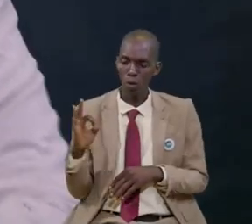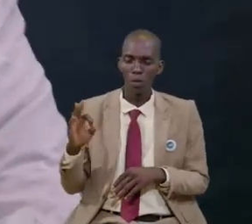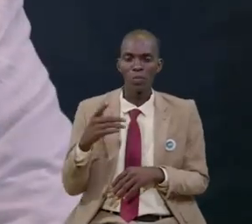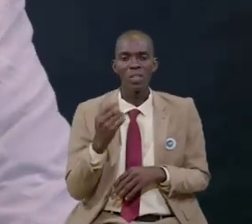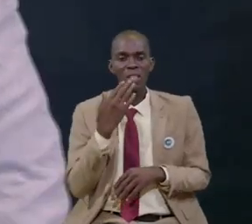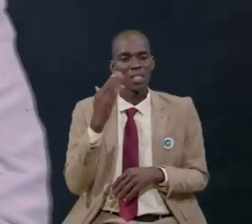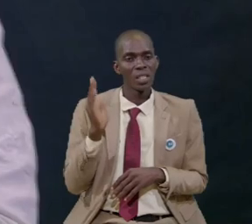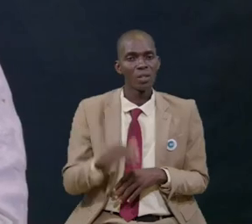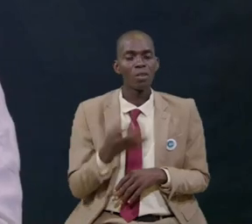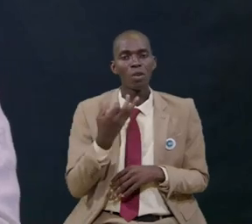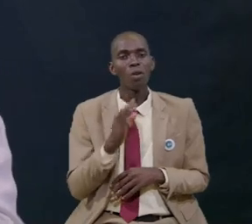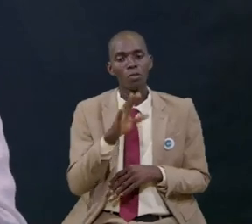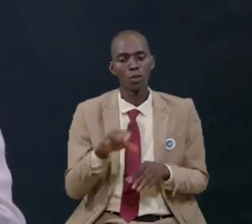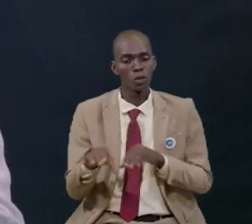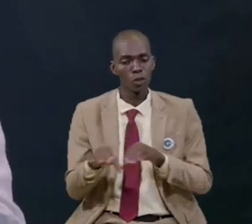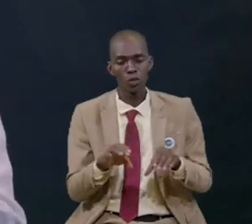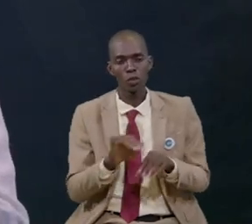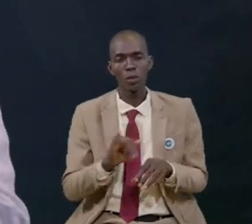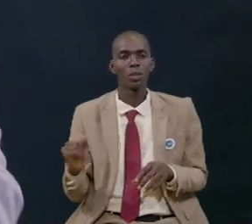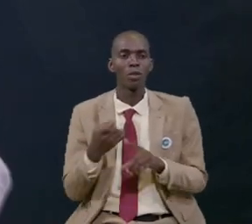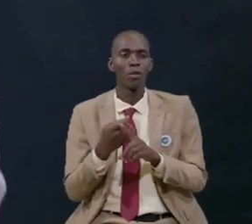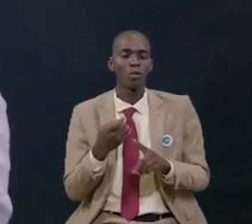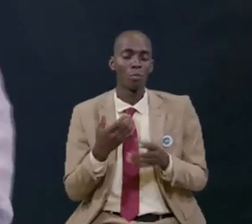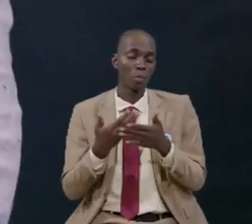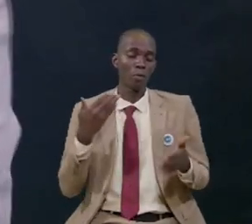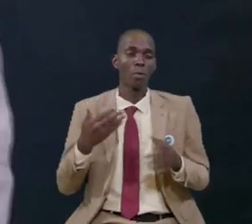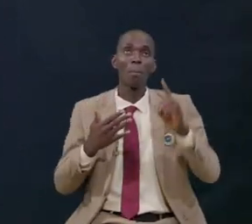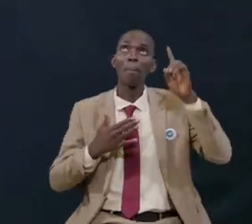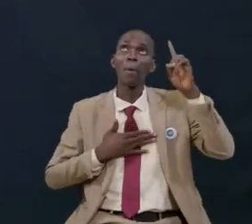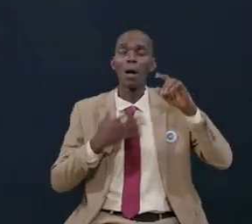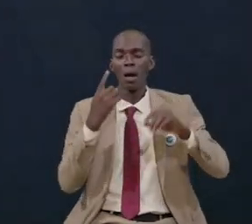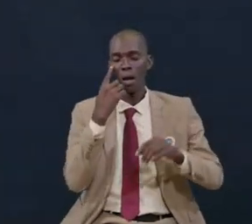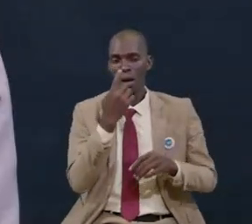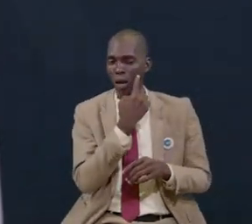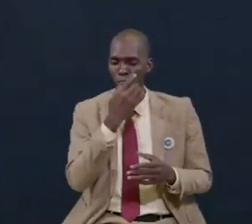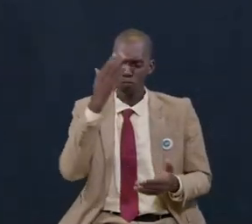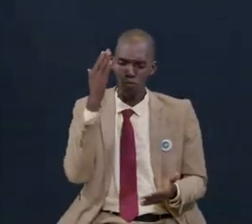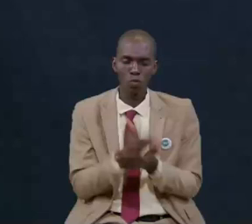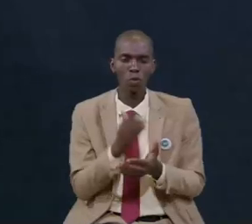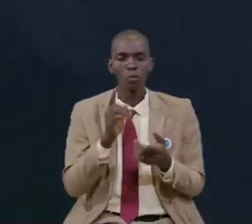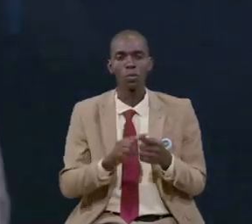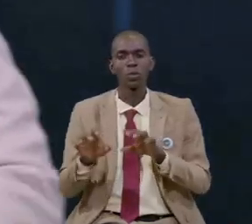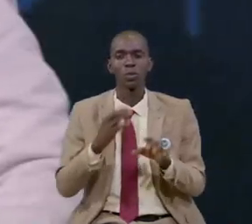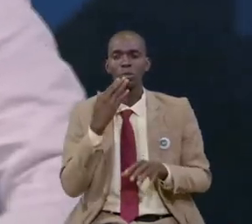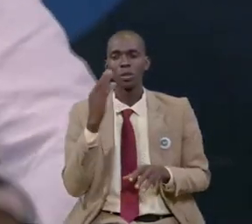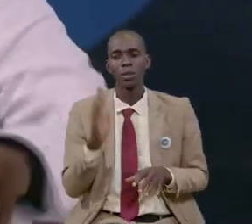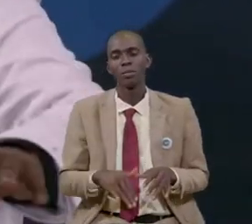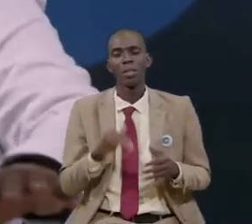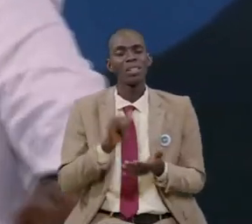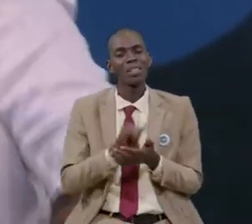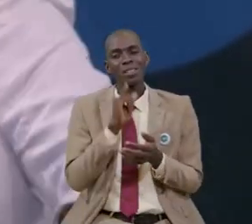la méchanceté de vos actions. Cessez de faire le mal. C'est la